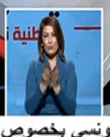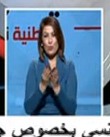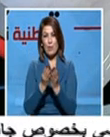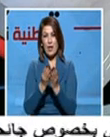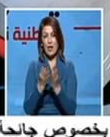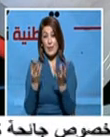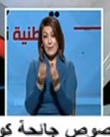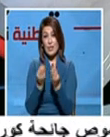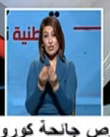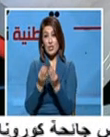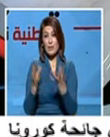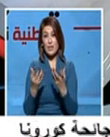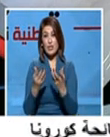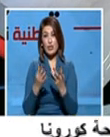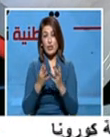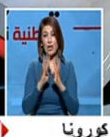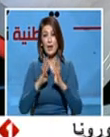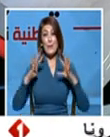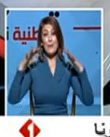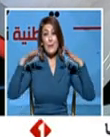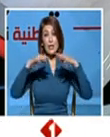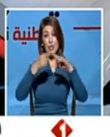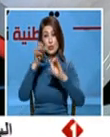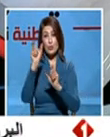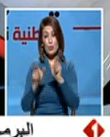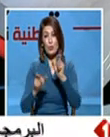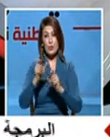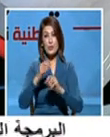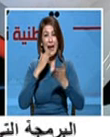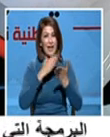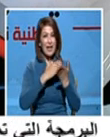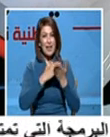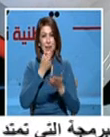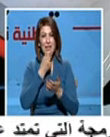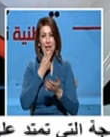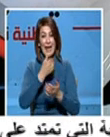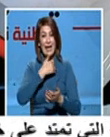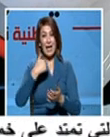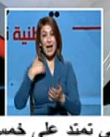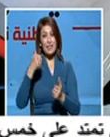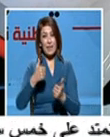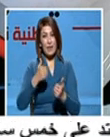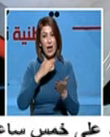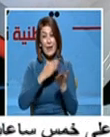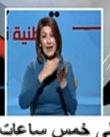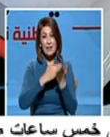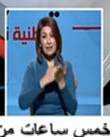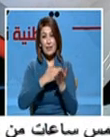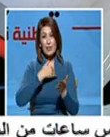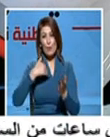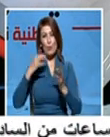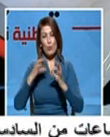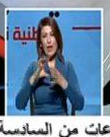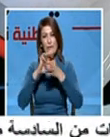نحو تعزيز الرقمنا عندها بالكارت لاباس وبال برشا حاجات قاعده اوفيغيا